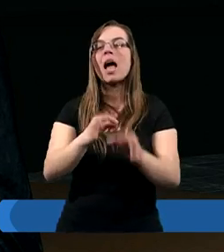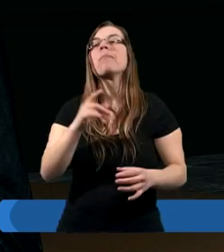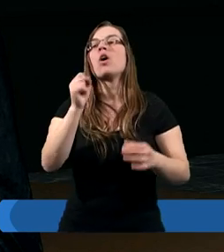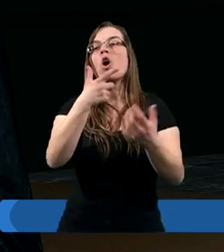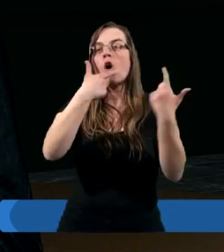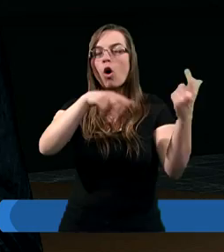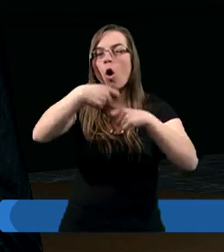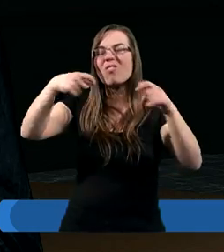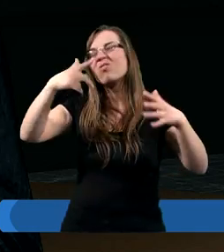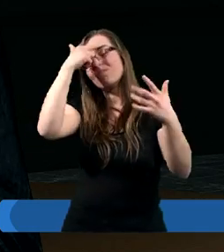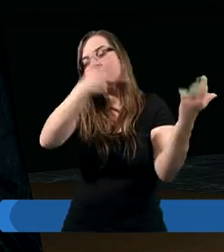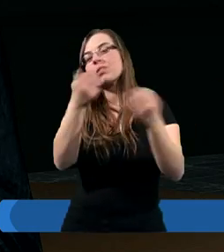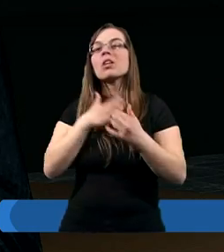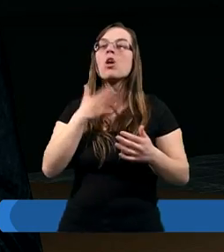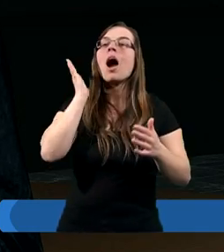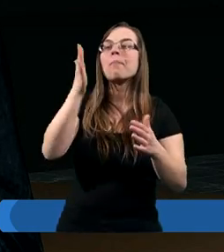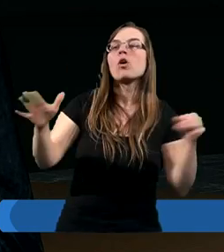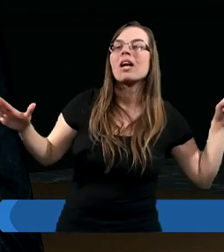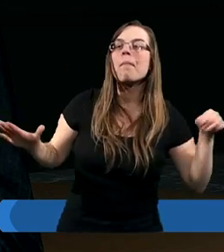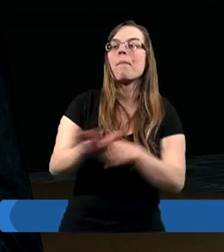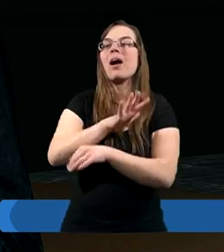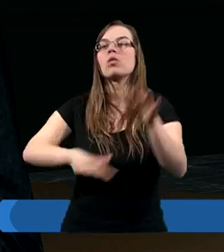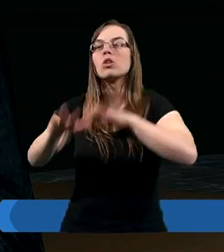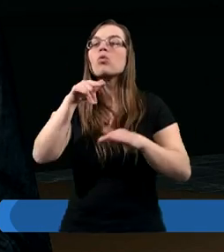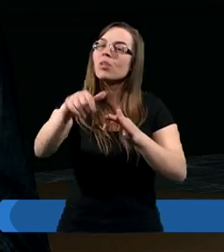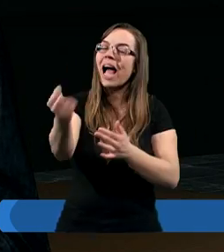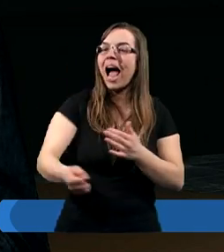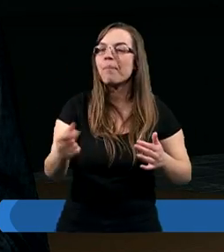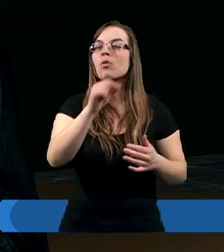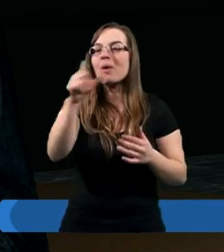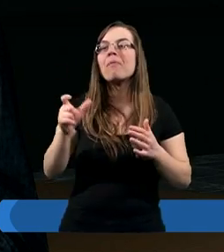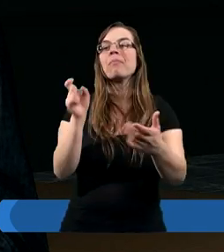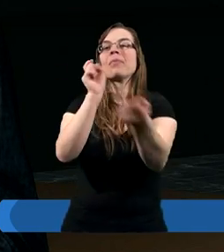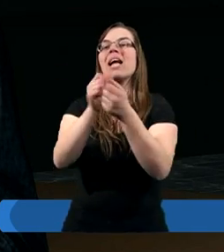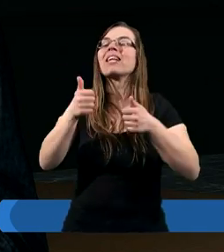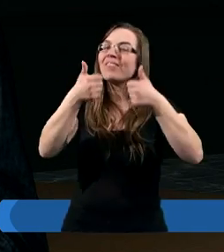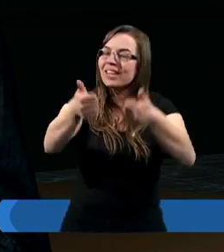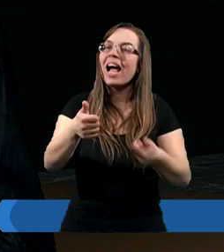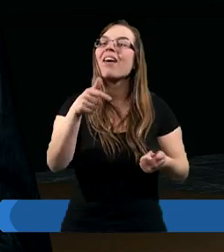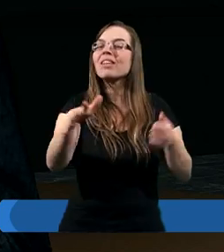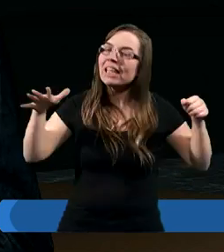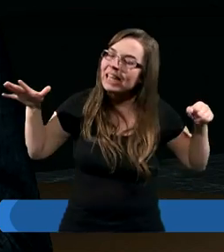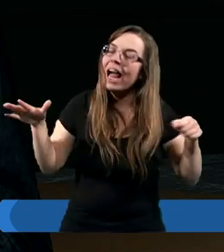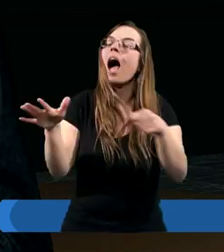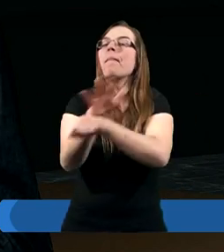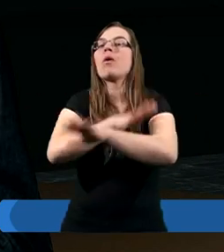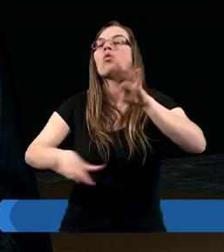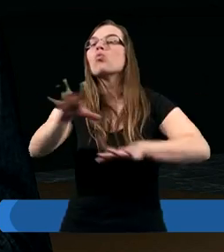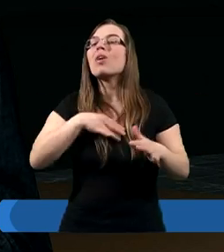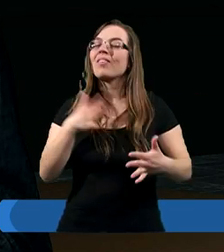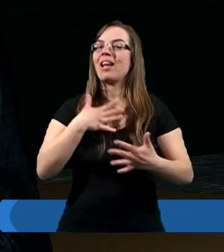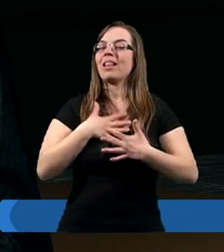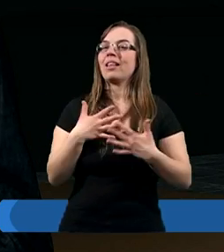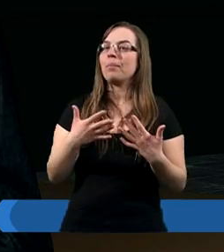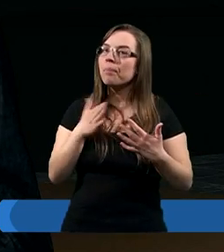rozwiązłość, ale bądźcie pełni ducha. Tutaj apostoł Paweł przeciwstawia napełnienie Duchem